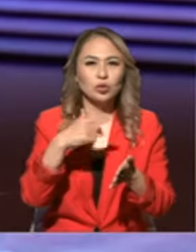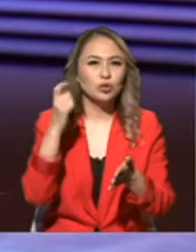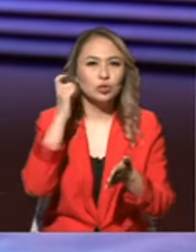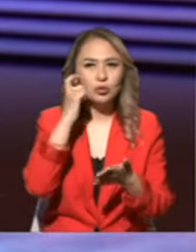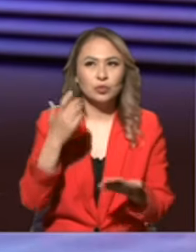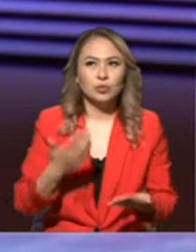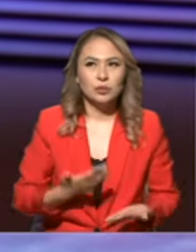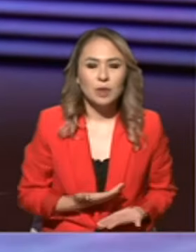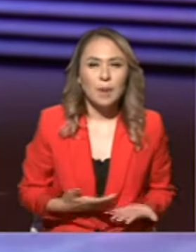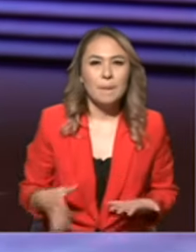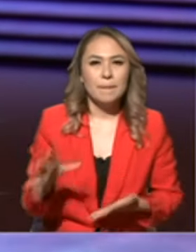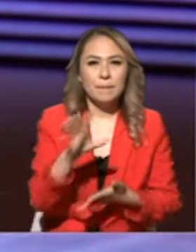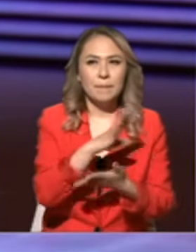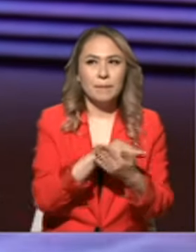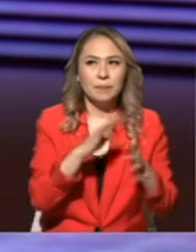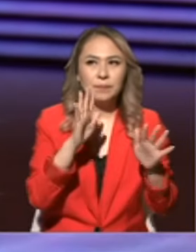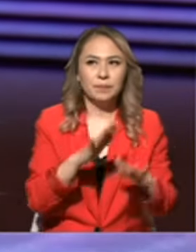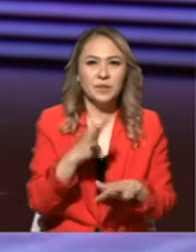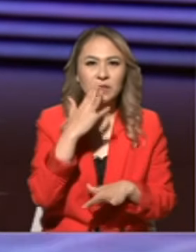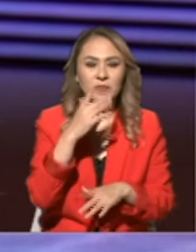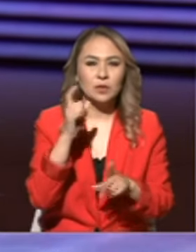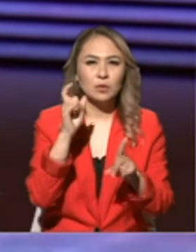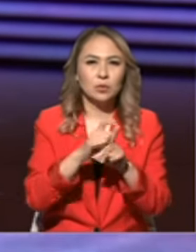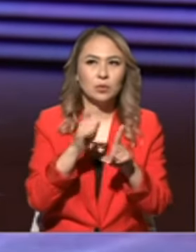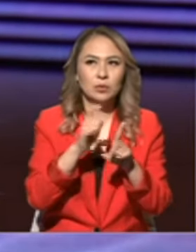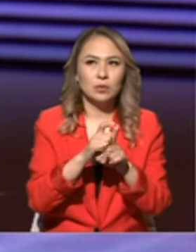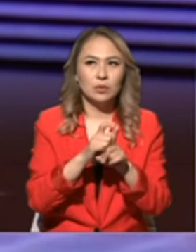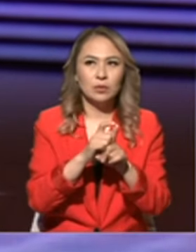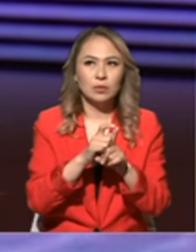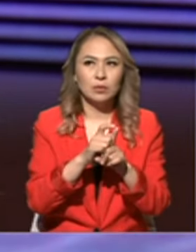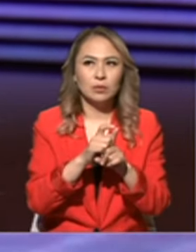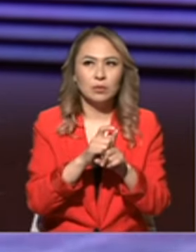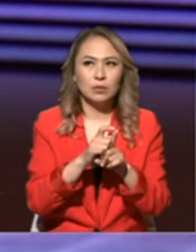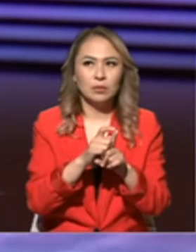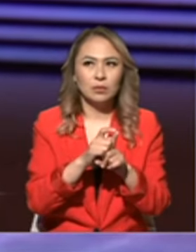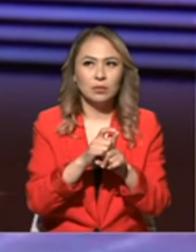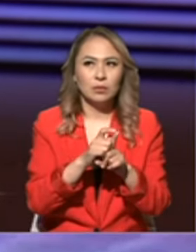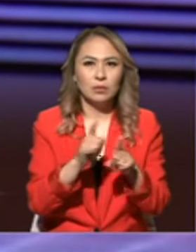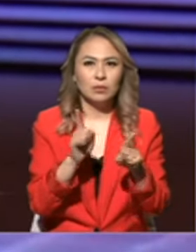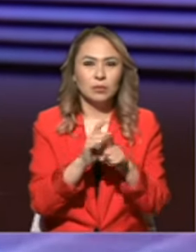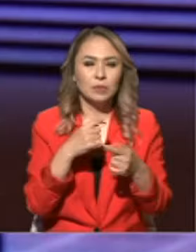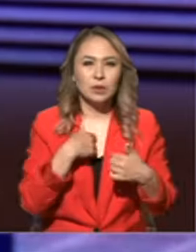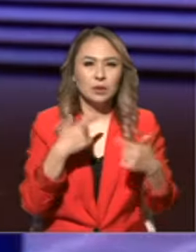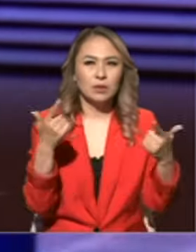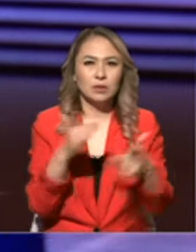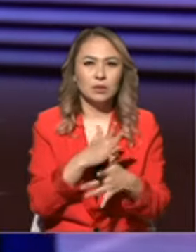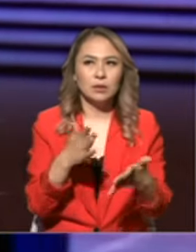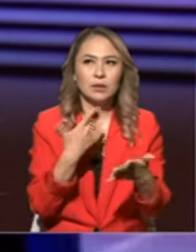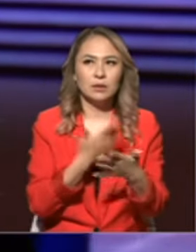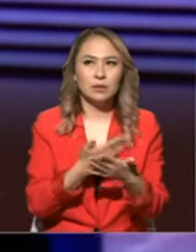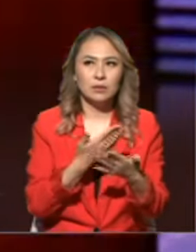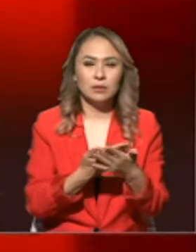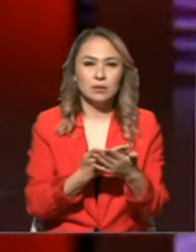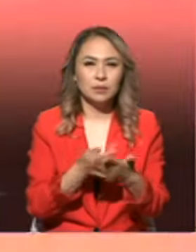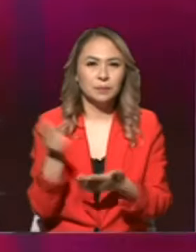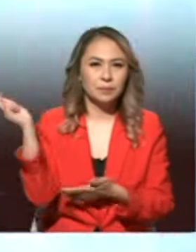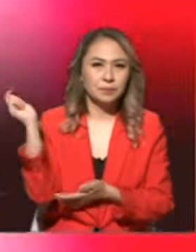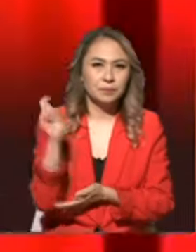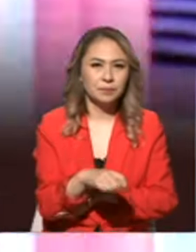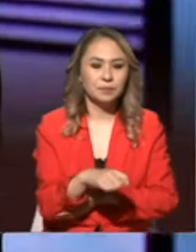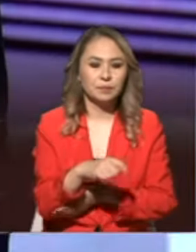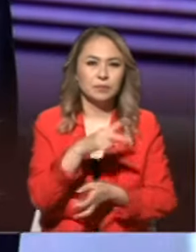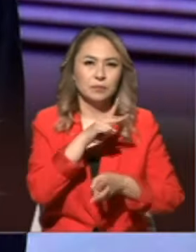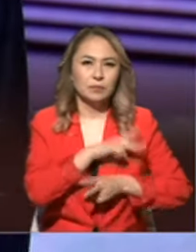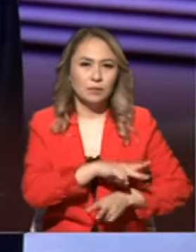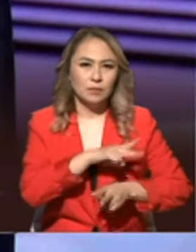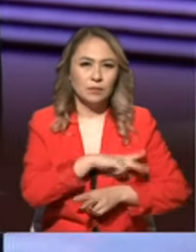сіздер барлықтарыңыз сол шетелдікімін деген сөздерді айтасыздар. Мен соған кішкене қосылмаймын. Яғни келіп бізде еңбек